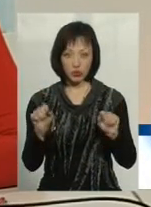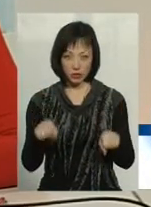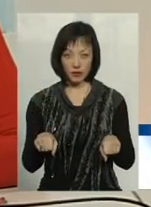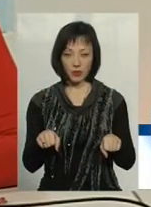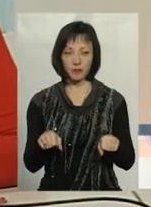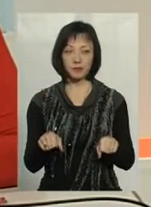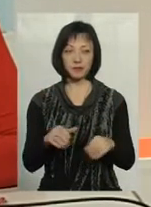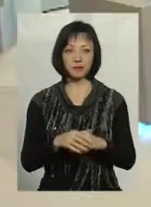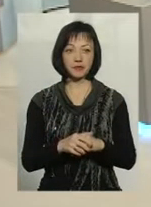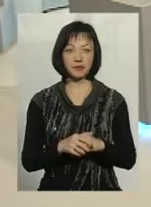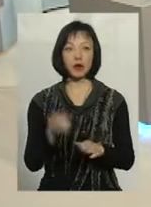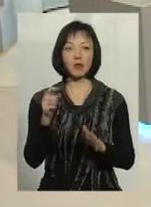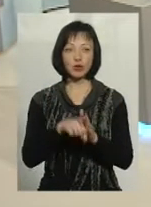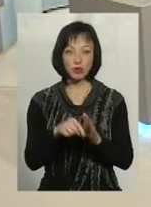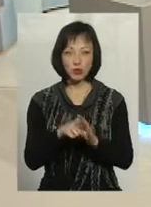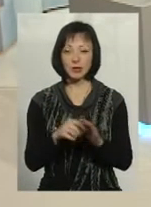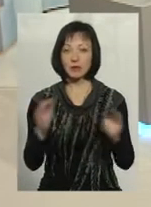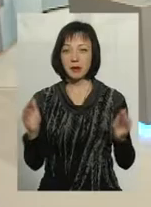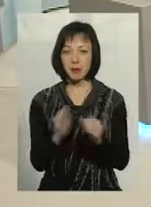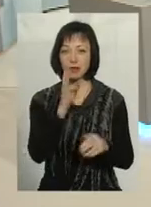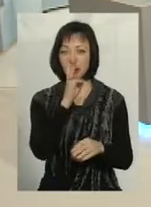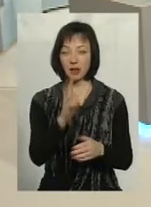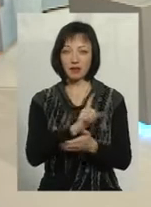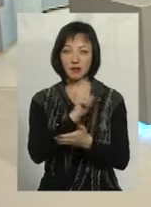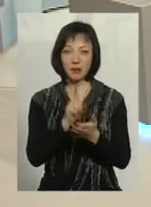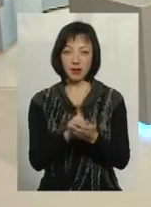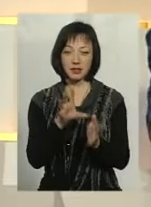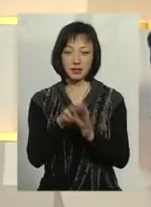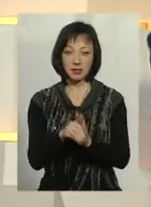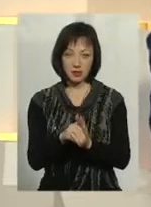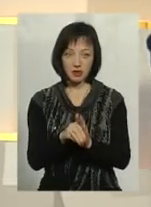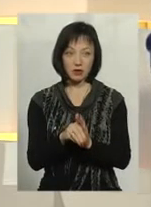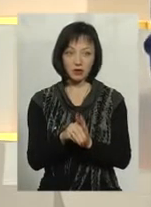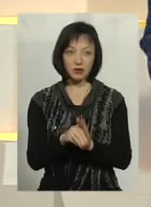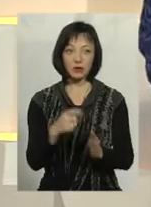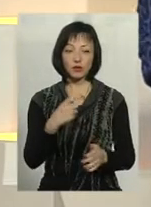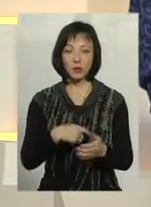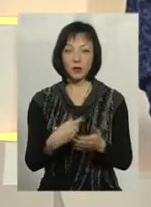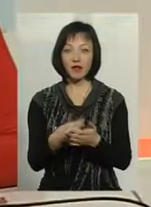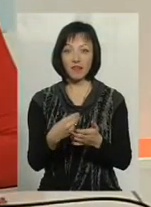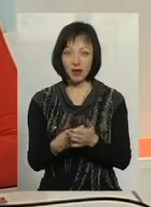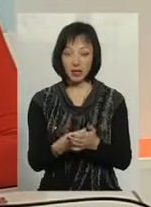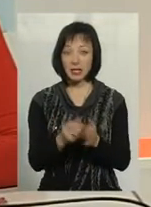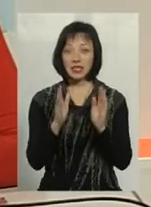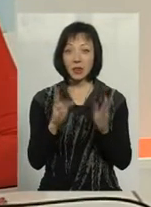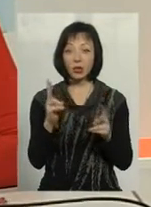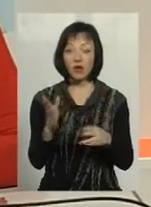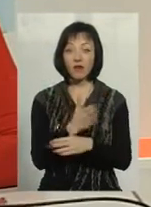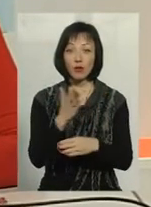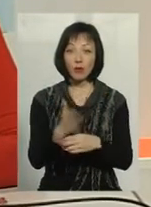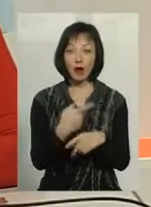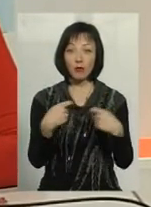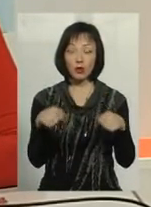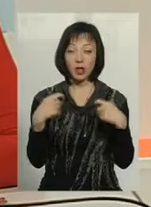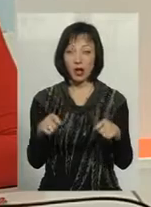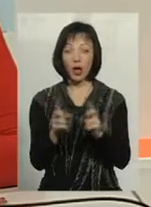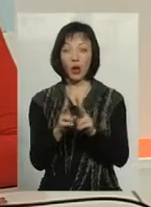спортивний одяг, скажімо, турецького виробництва, там коштує 600 гривень, 500 гривень, то одяг власного товаровиробника